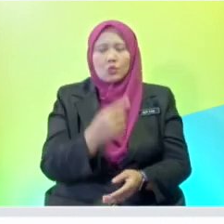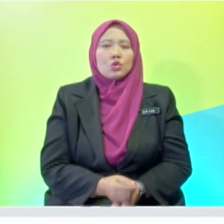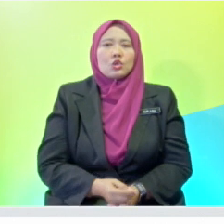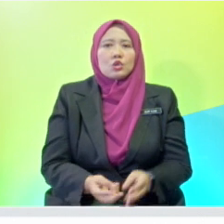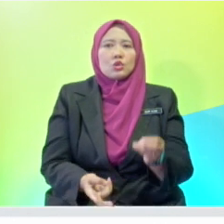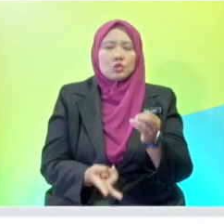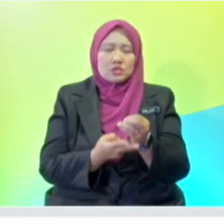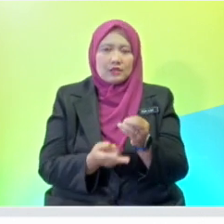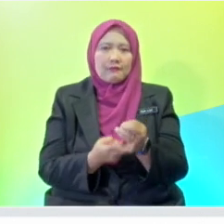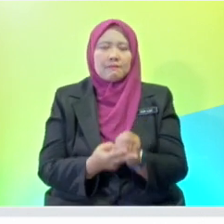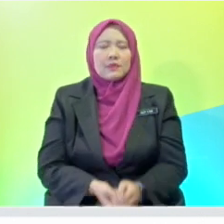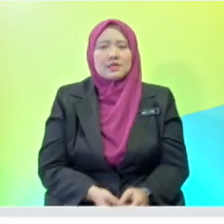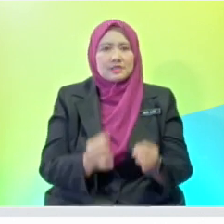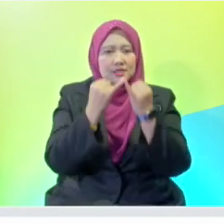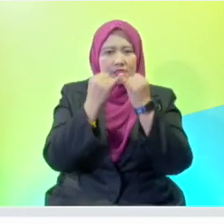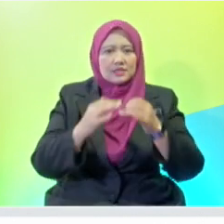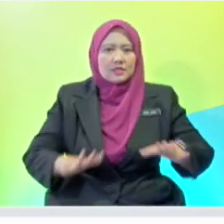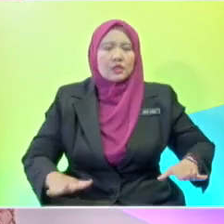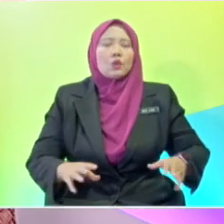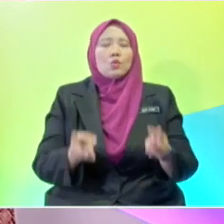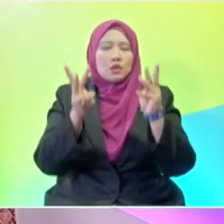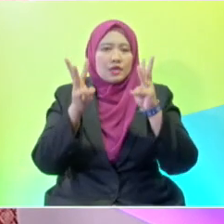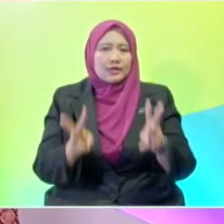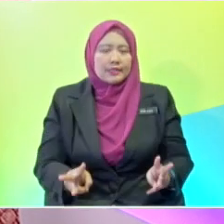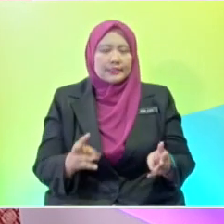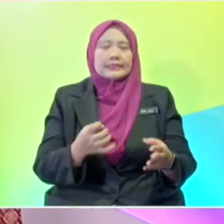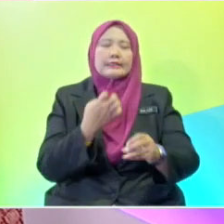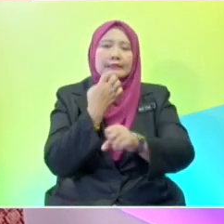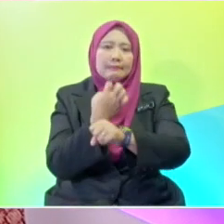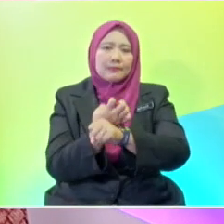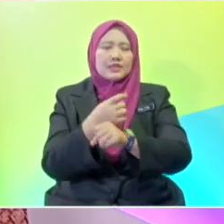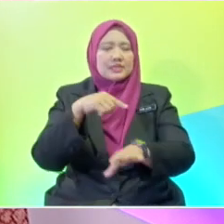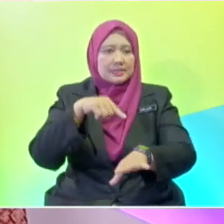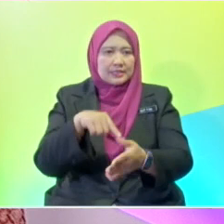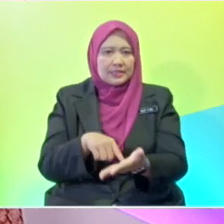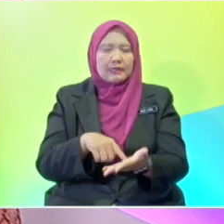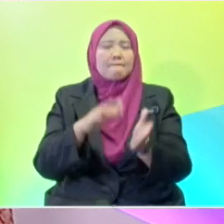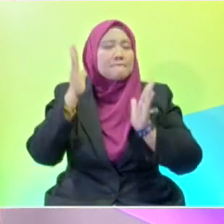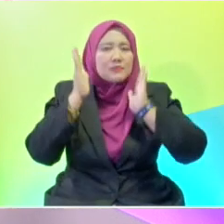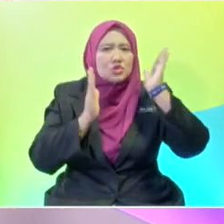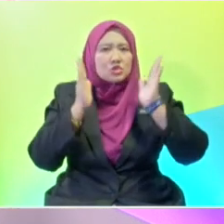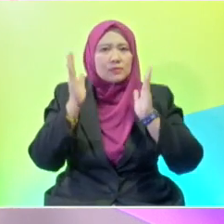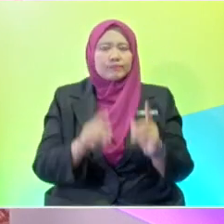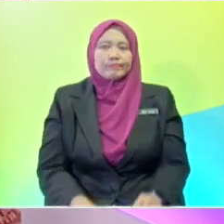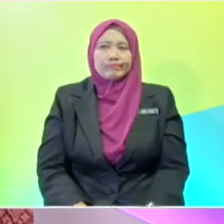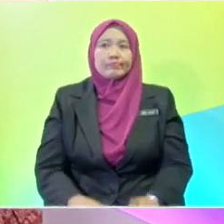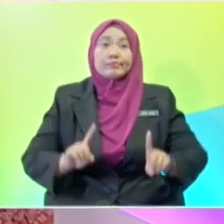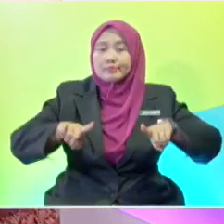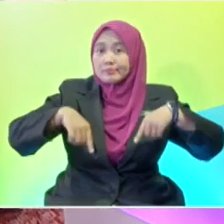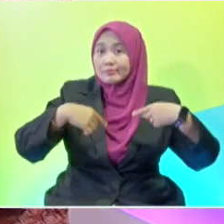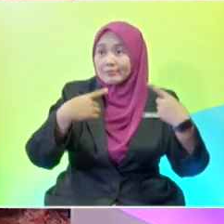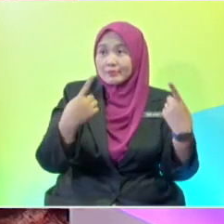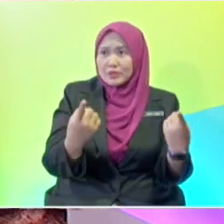Oke Baik seterusnya kita pergi pada hari tujuh bidang jerologi Asus dan ceria